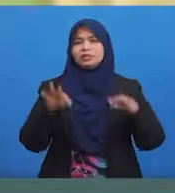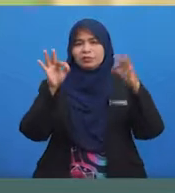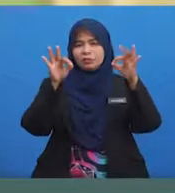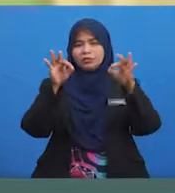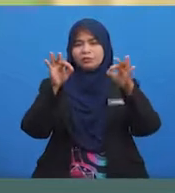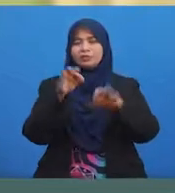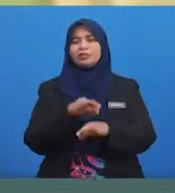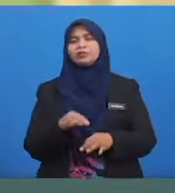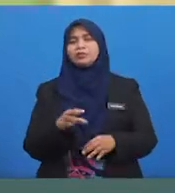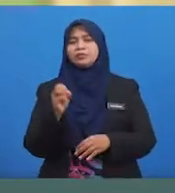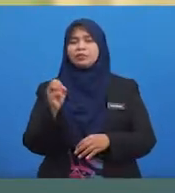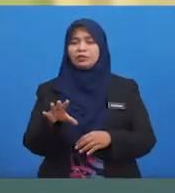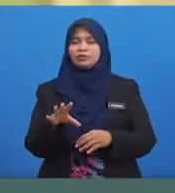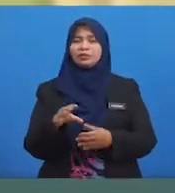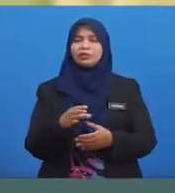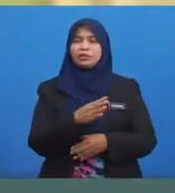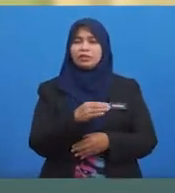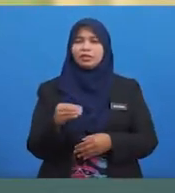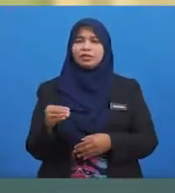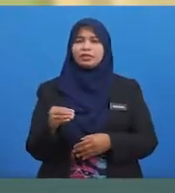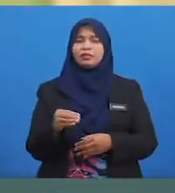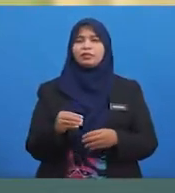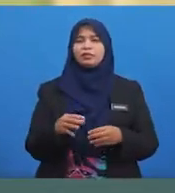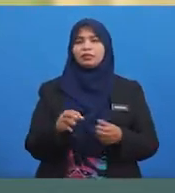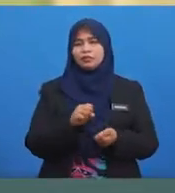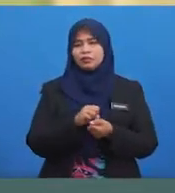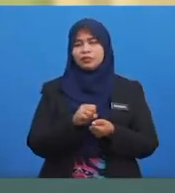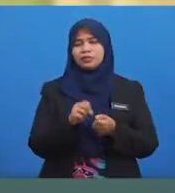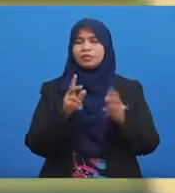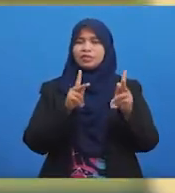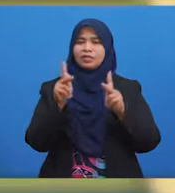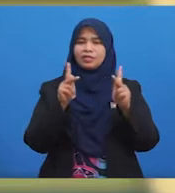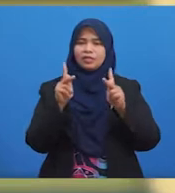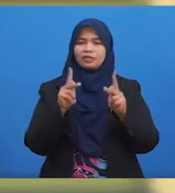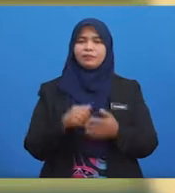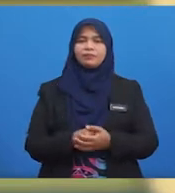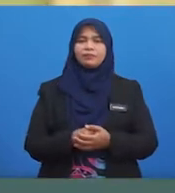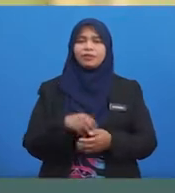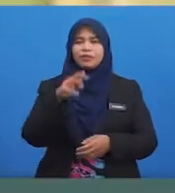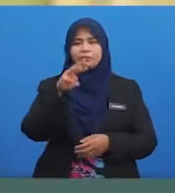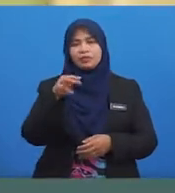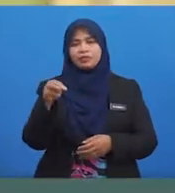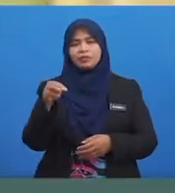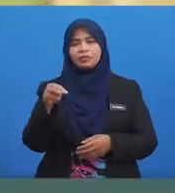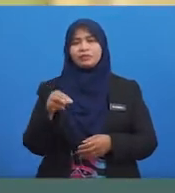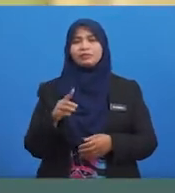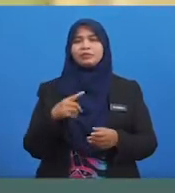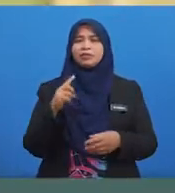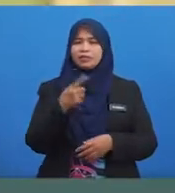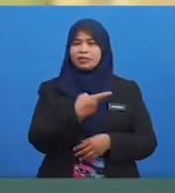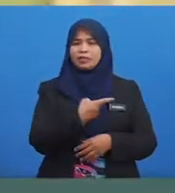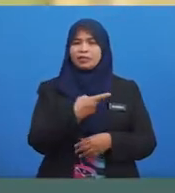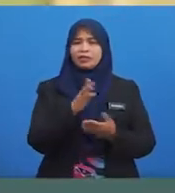membuang sampah dan mencuci create a breath murid apabila kita